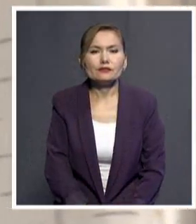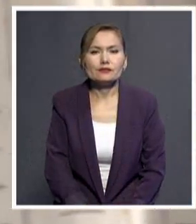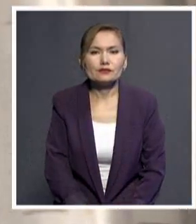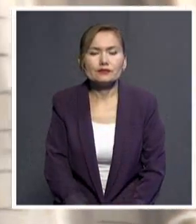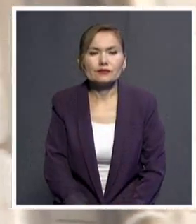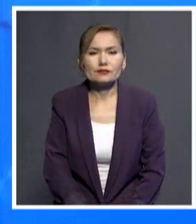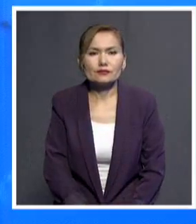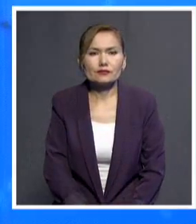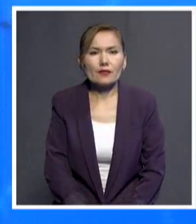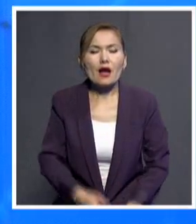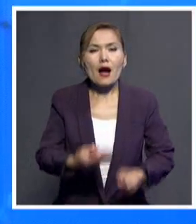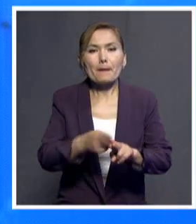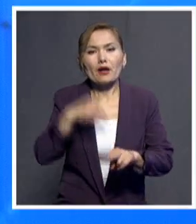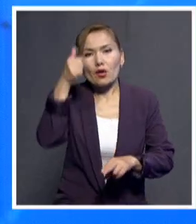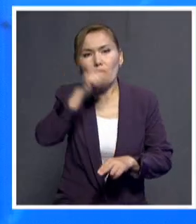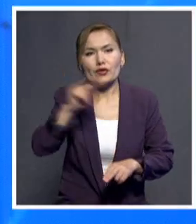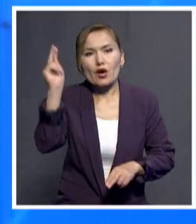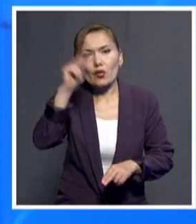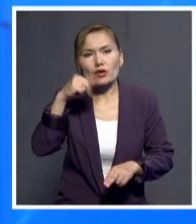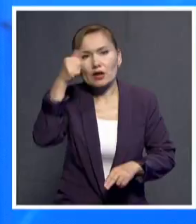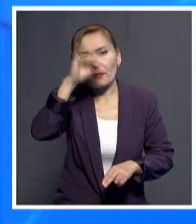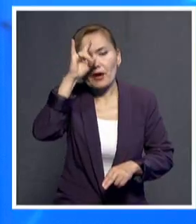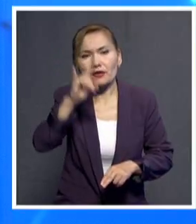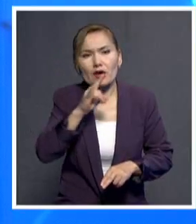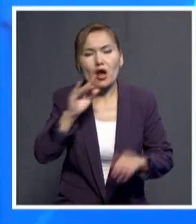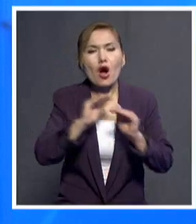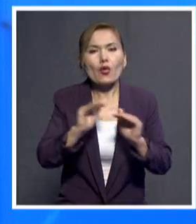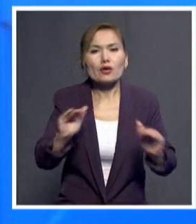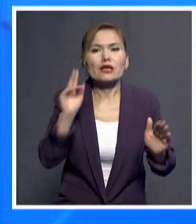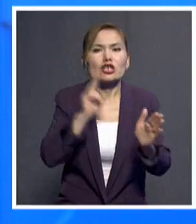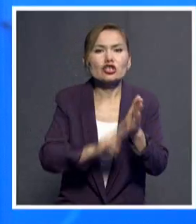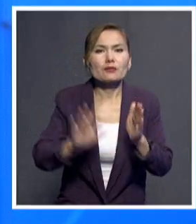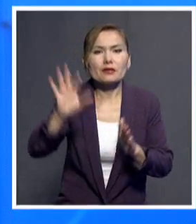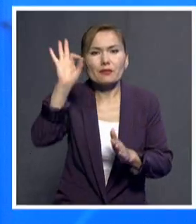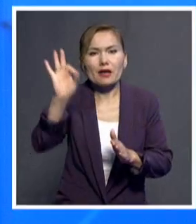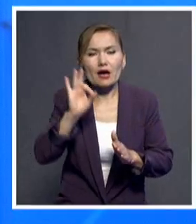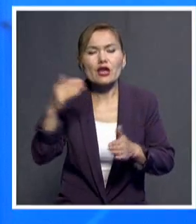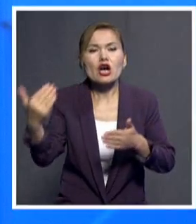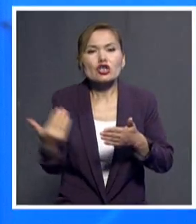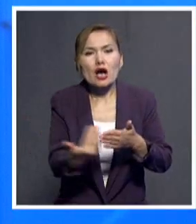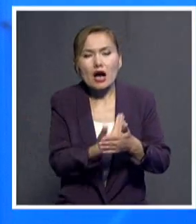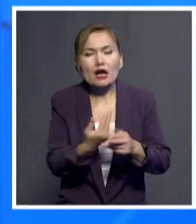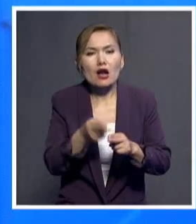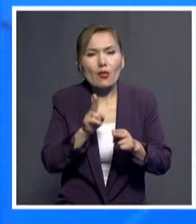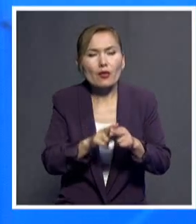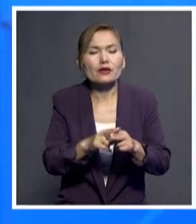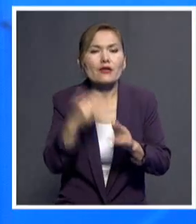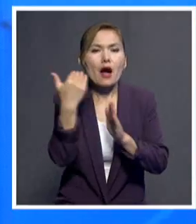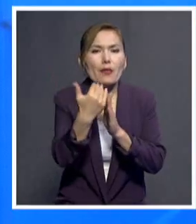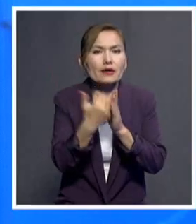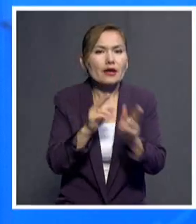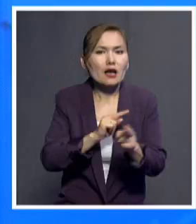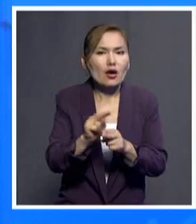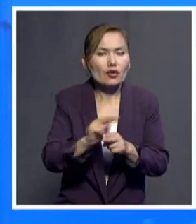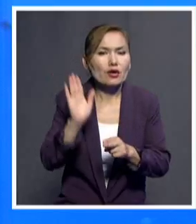Семейден. Биылғы оқу жылында еліміздегі оқушылардың 75% жаңартылған мазмұн бойынша білім алады. Бұл туралы білім және